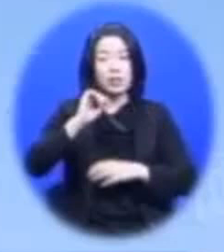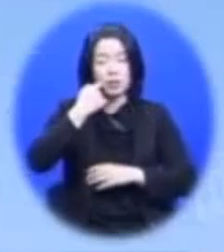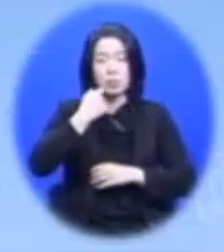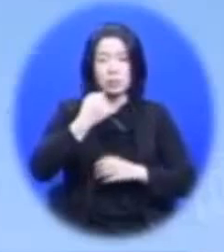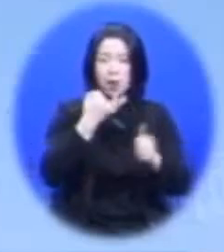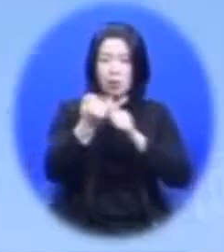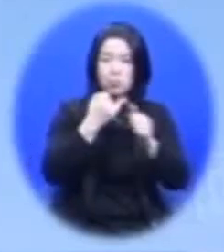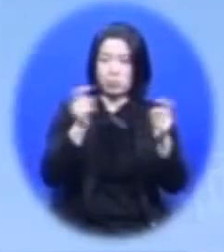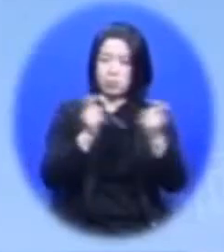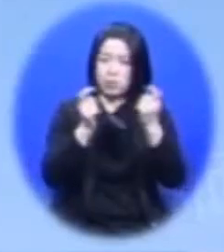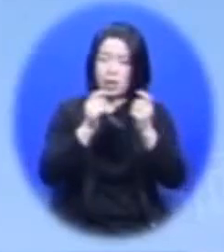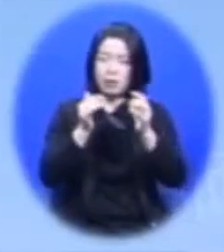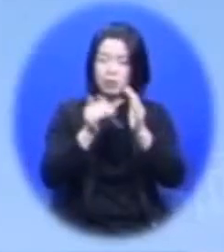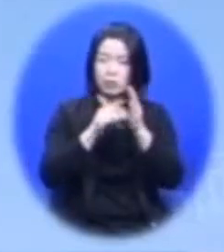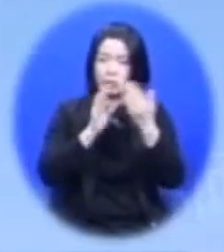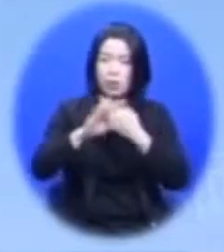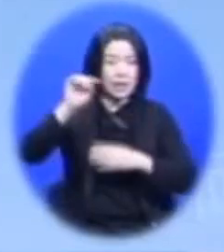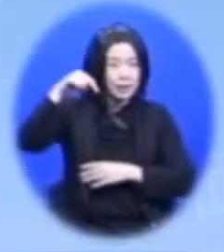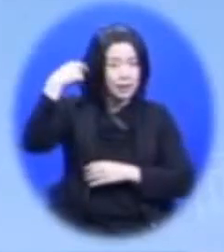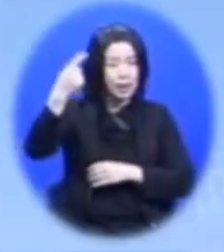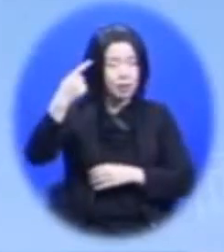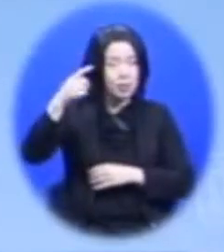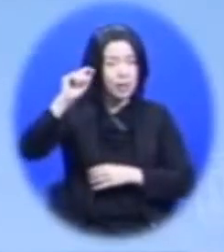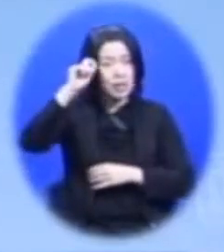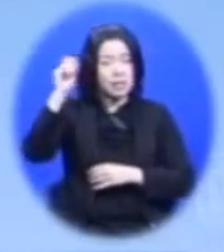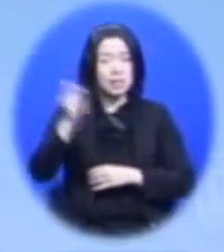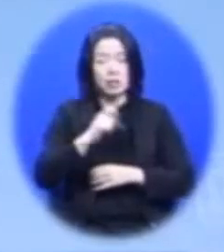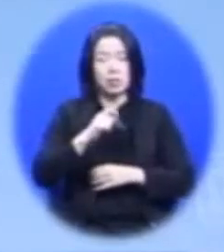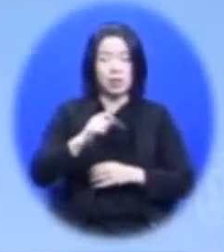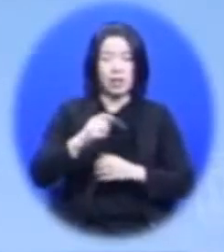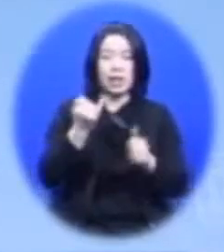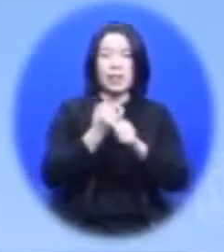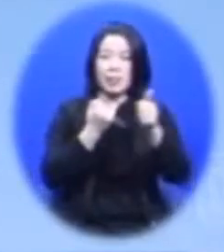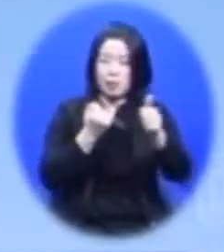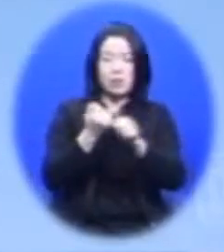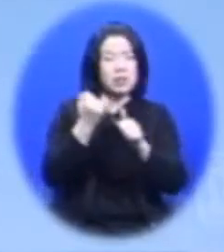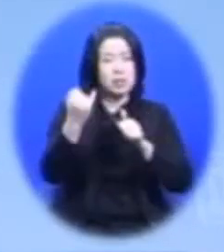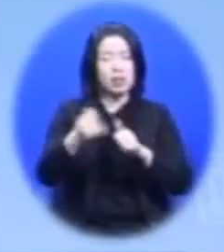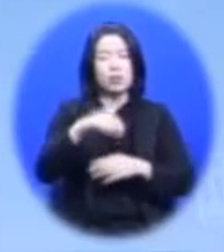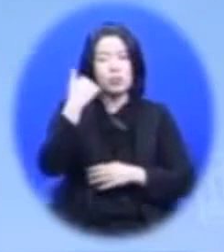부부싸움 하고 난 다음날 새벽에 참 남편이나 아내나 누가 먼저